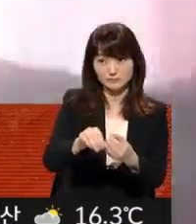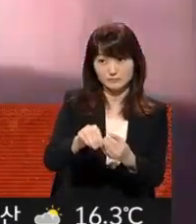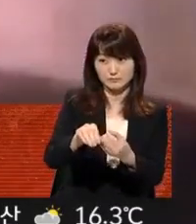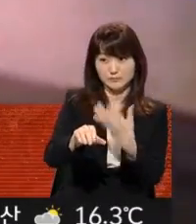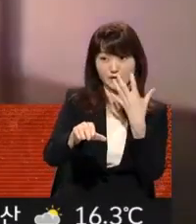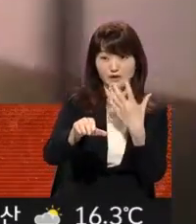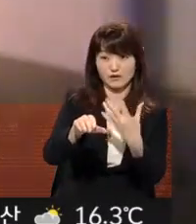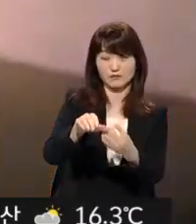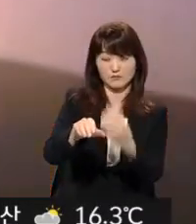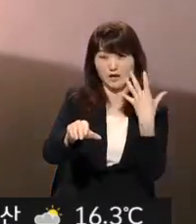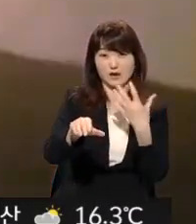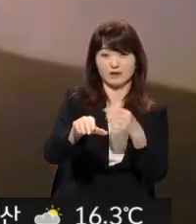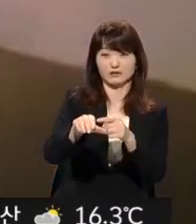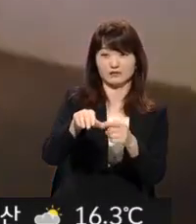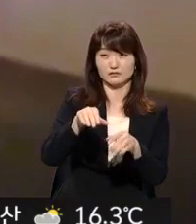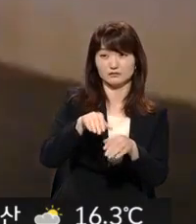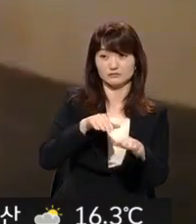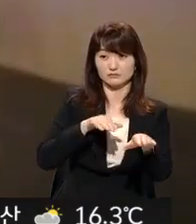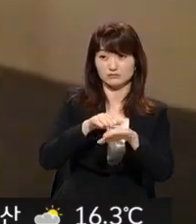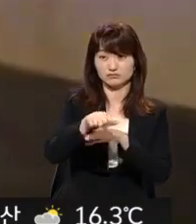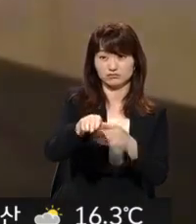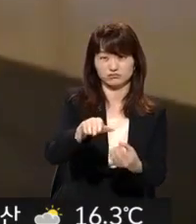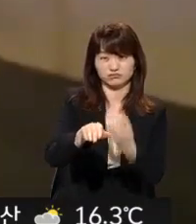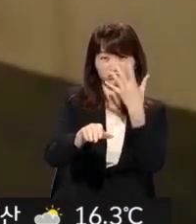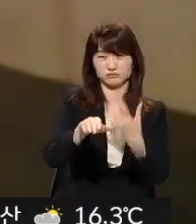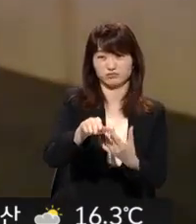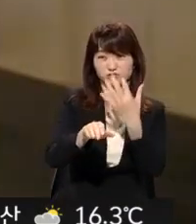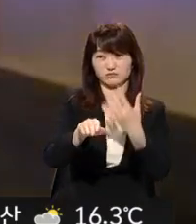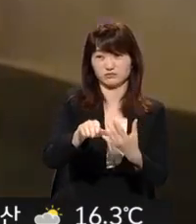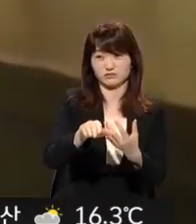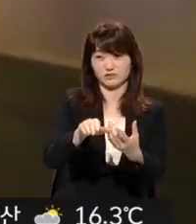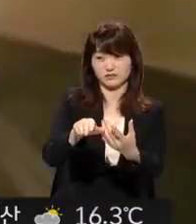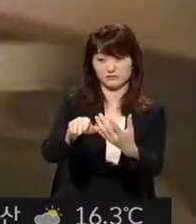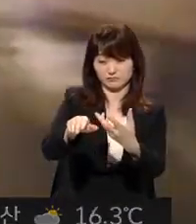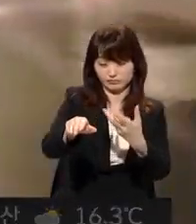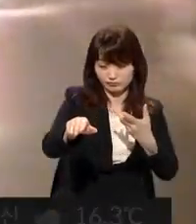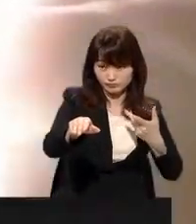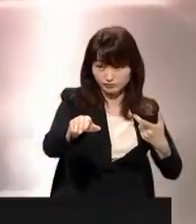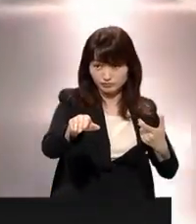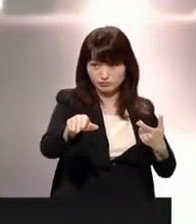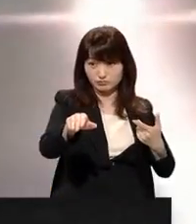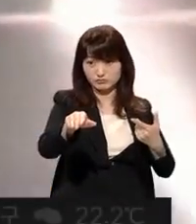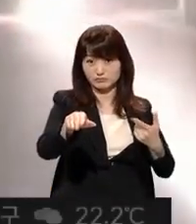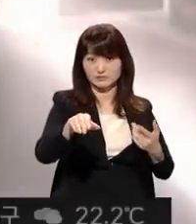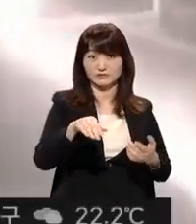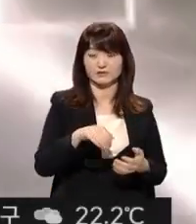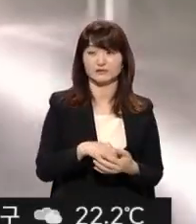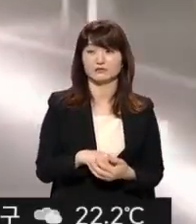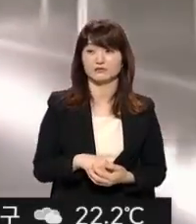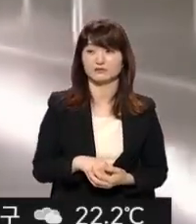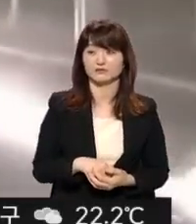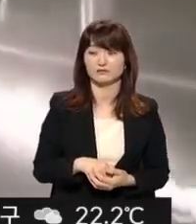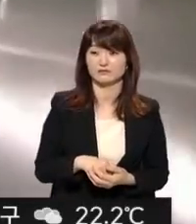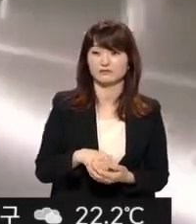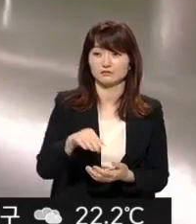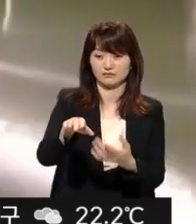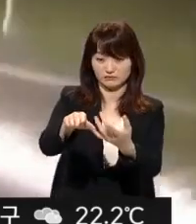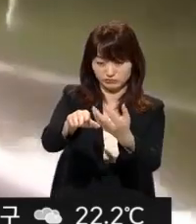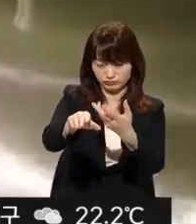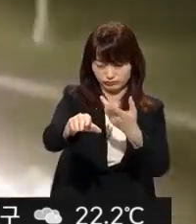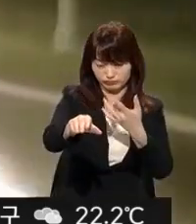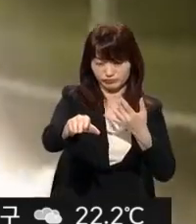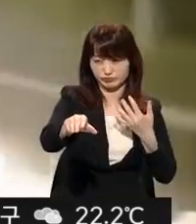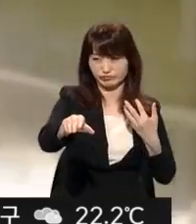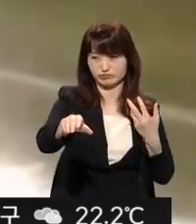번쩍이더니 저렇게 번쩍. 한순간에 불이 붙었습니다. 이 불길은 순식간에 도로와 차를 뒤덮었습니다. 어휴, 불 커졌어요. 네, 화염에 뒤덮여서